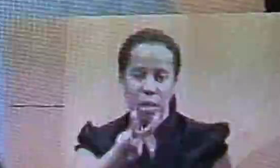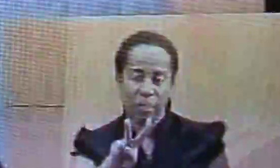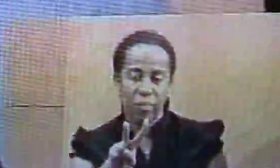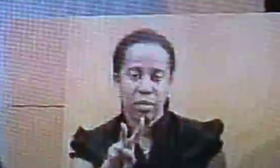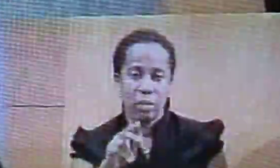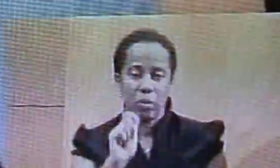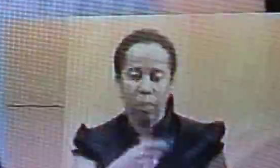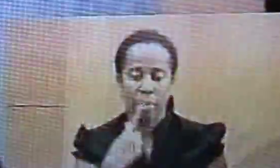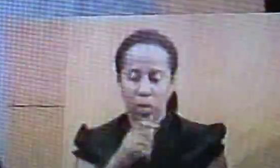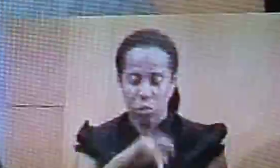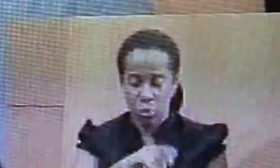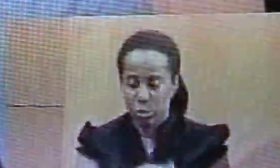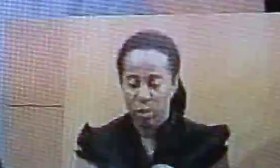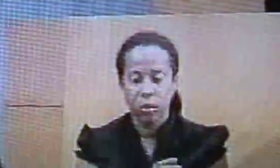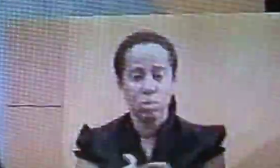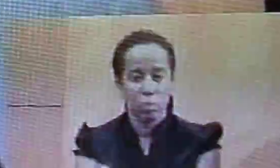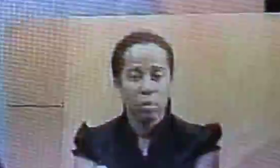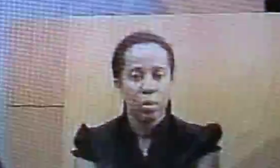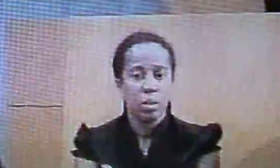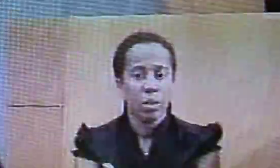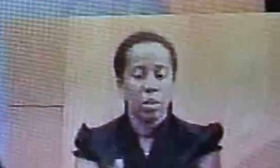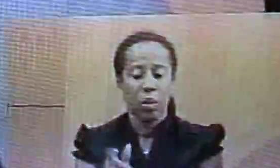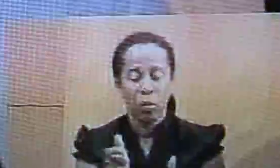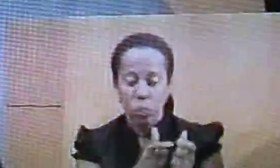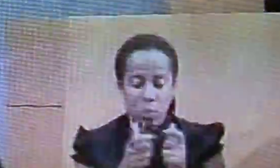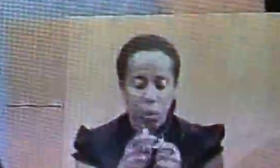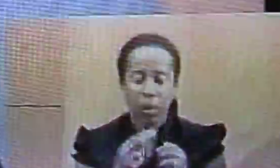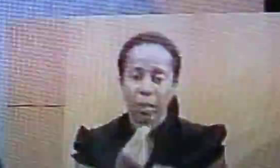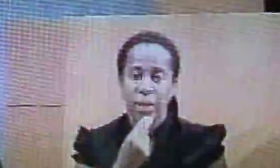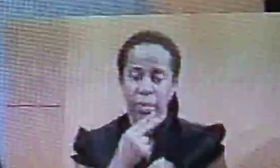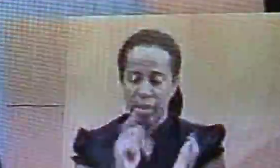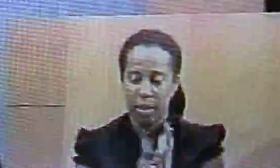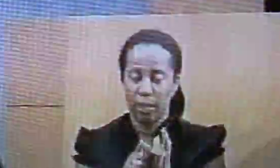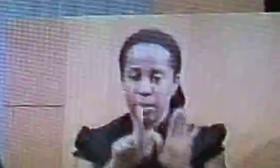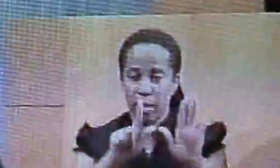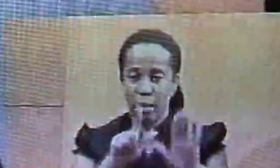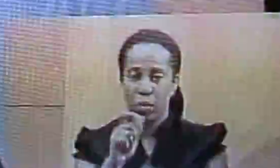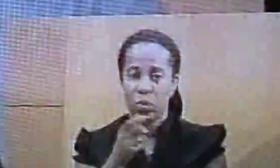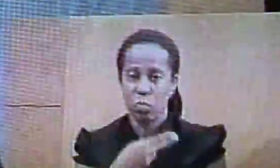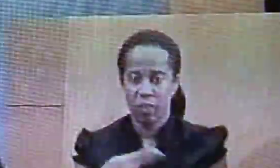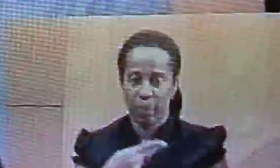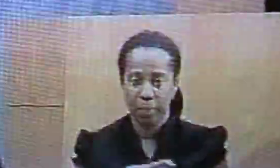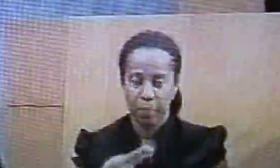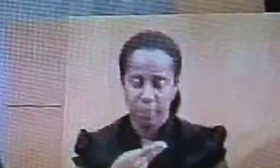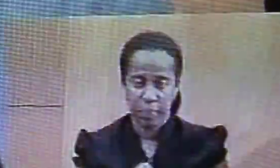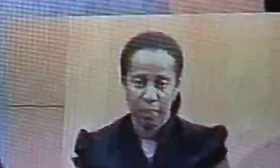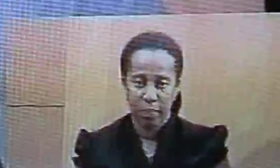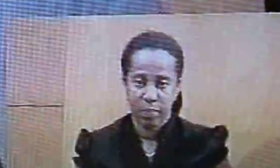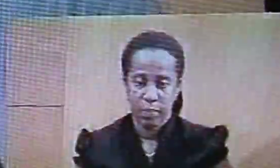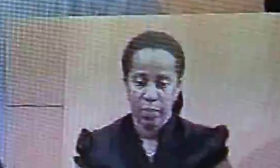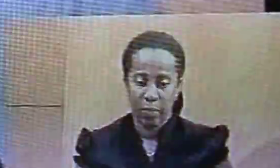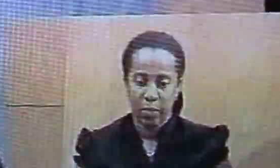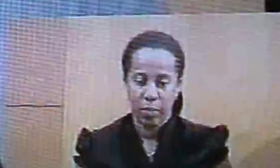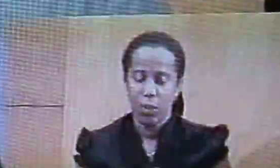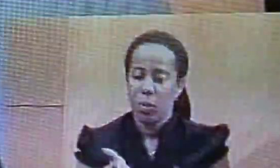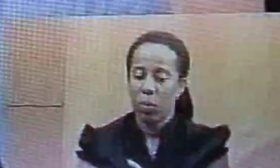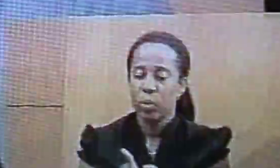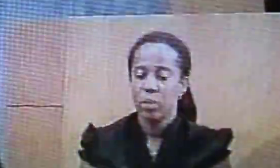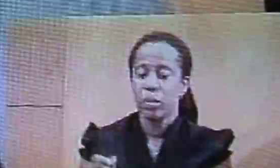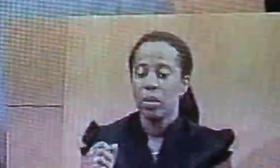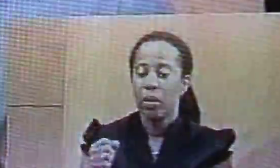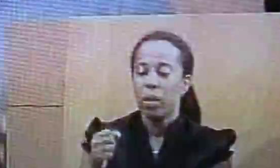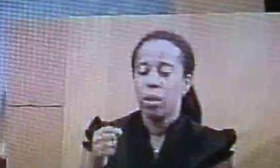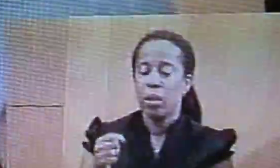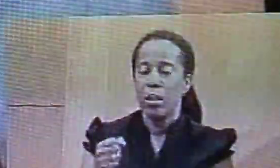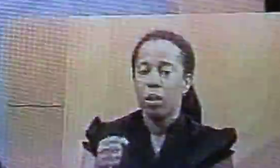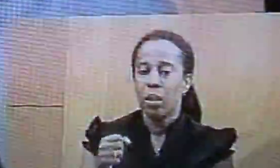transmis au contrôle de légalité le 7 novembre et fondé sur une recette